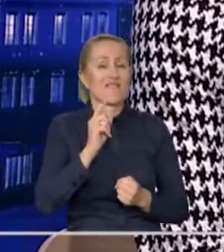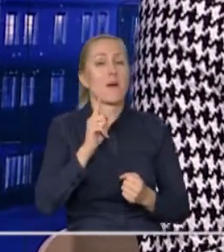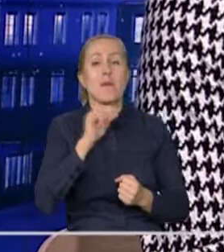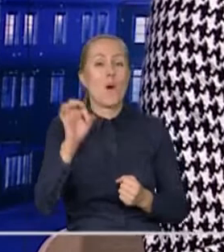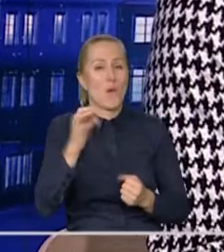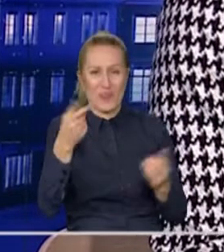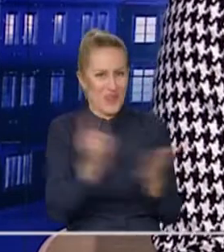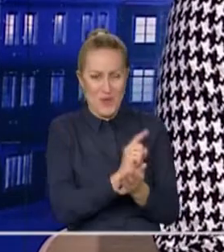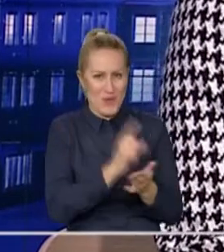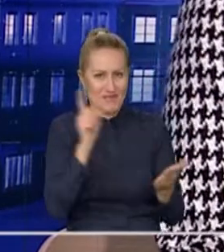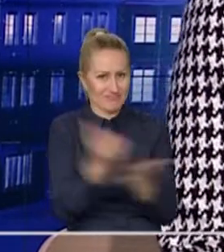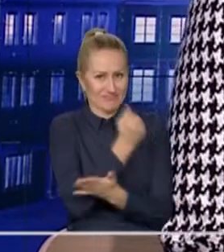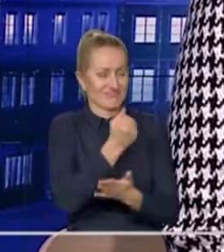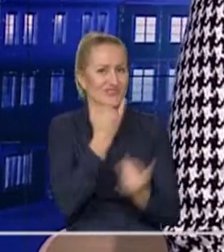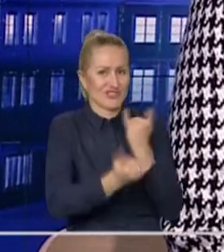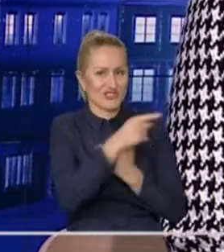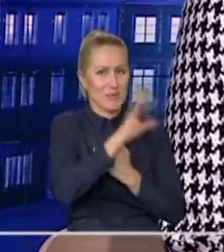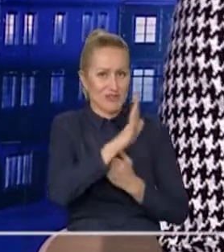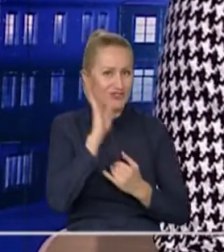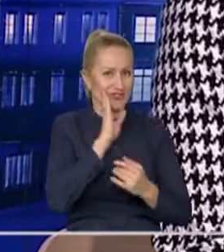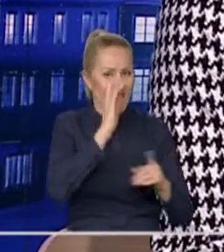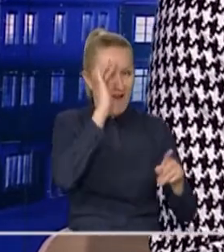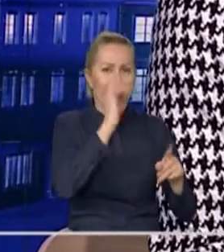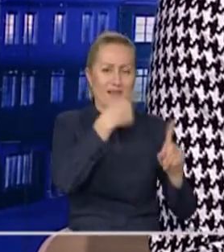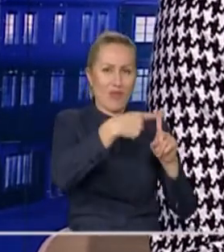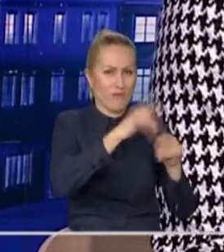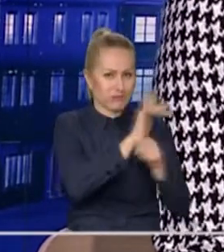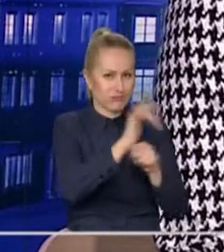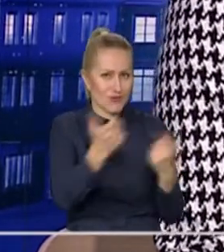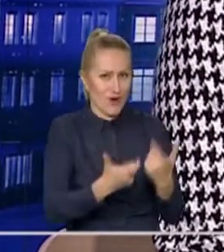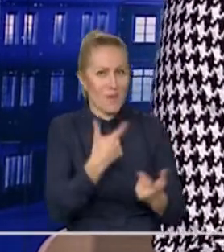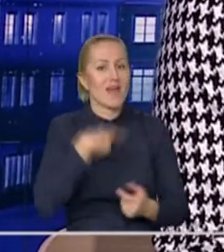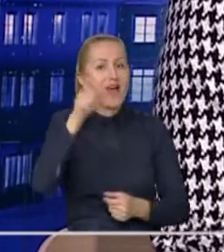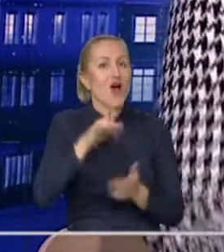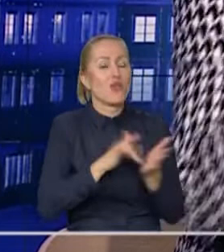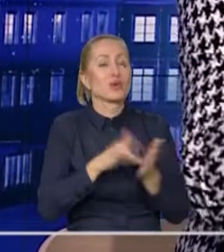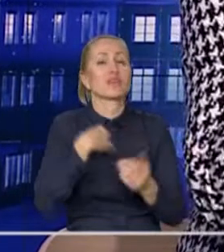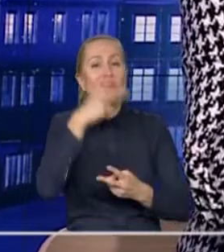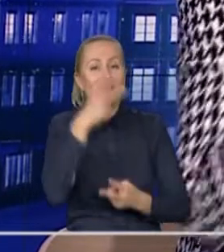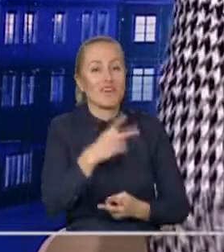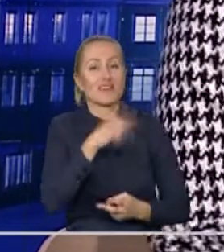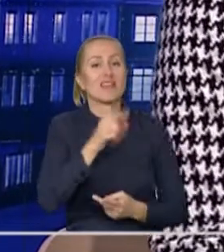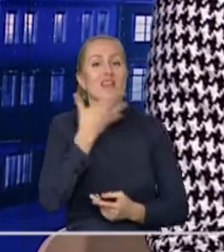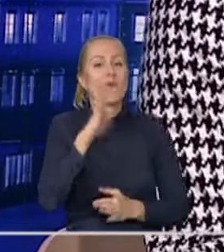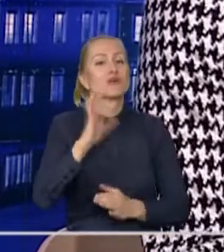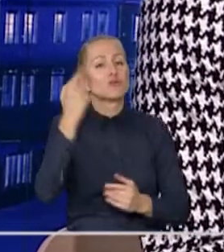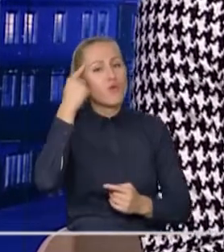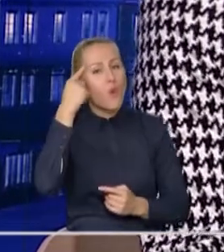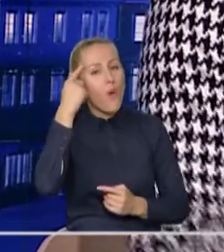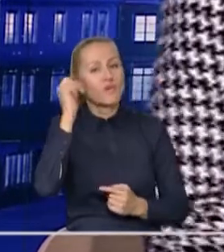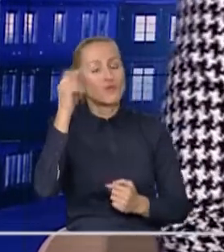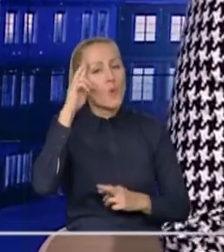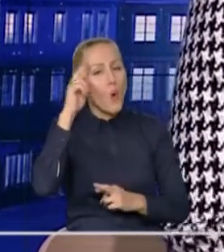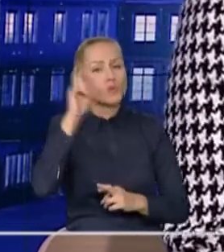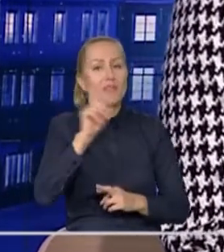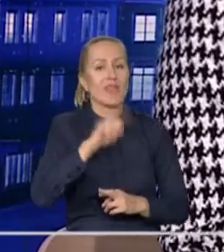do zwycięstwa, więc sam zresztą Donald Tusk, słuchałam jego wypowiedź, powiedział krótko, nie to, co w głowie, nie to, co podpowiada rozum, nie